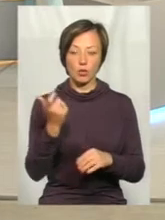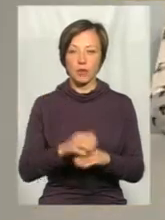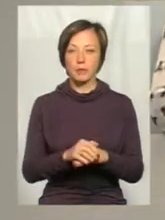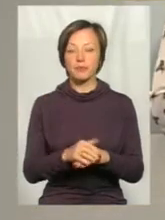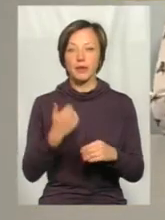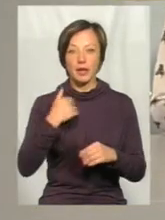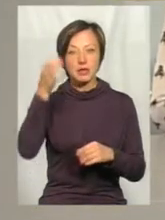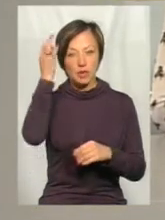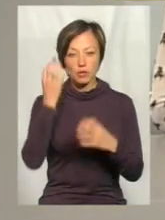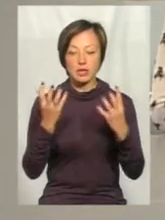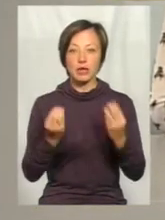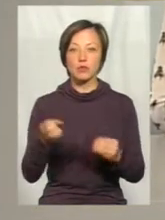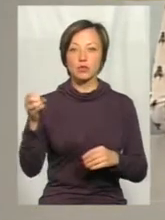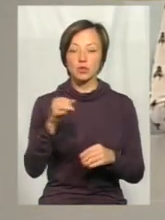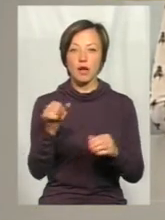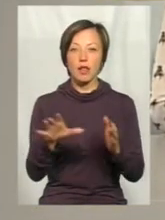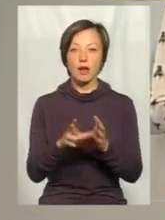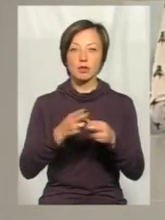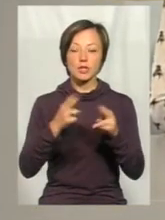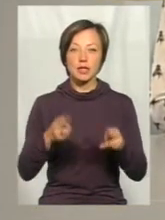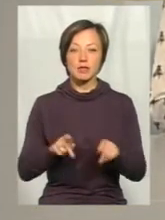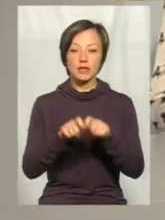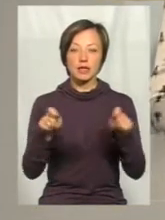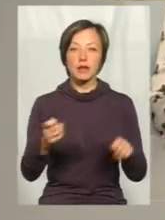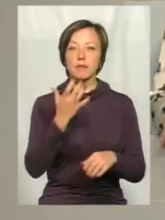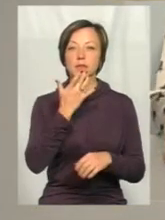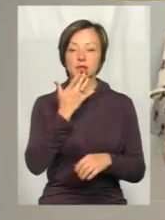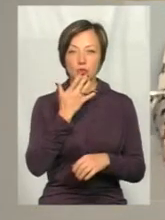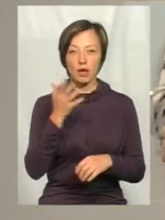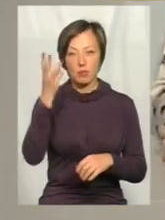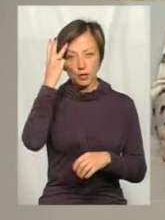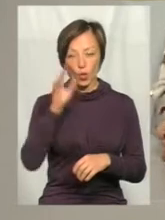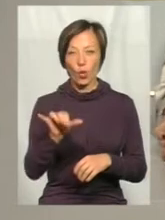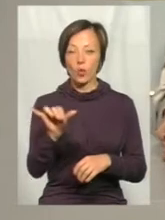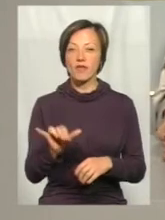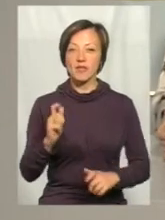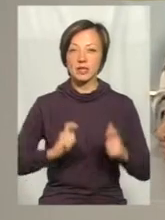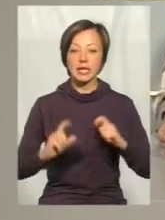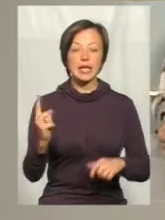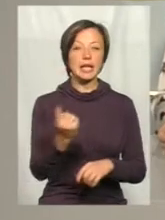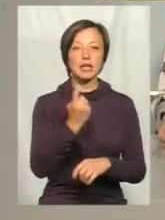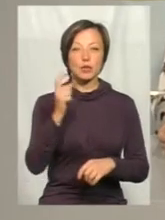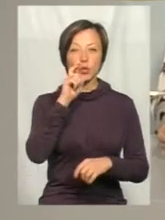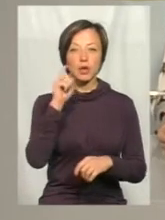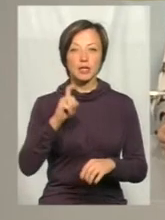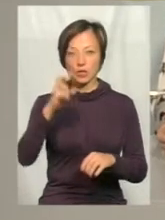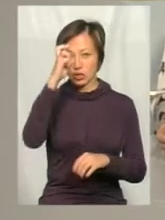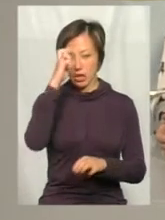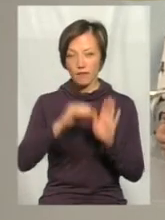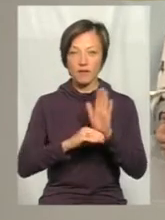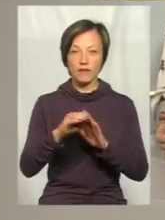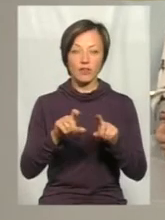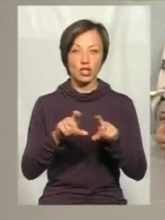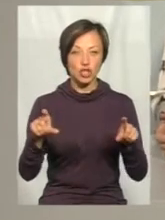вже згадувала, днями сонячну електростанцію відкрили у Хмельницькому національному університеті. Це поки єдиний з українських державних